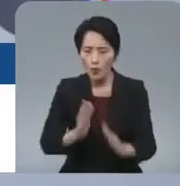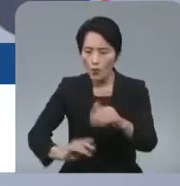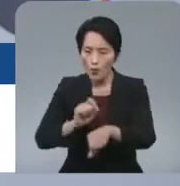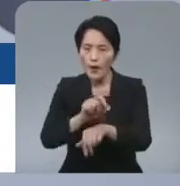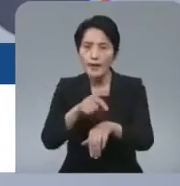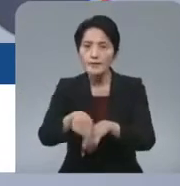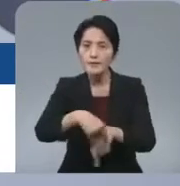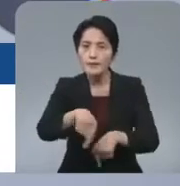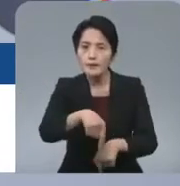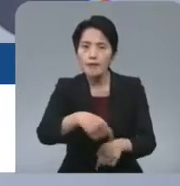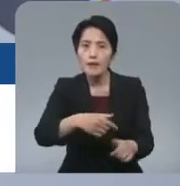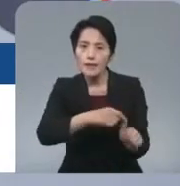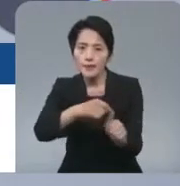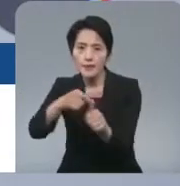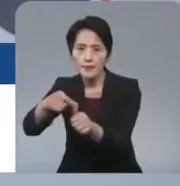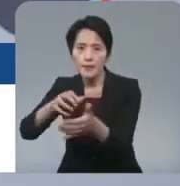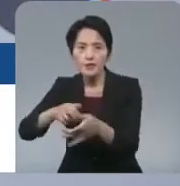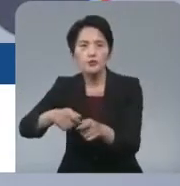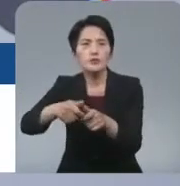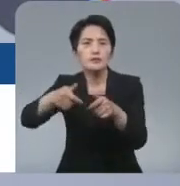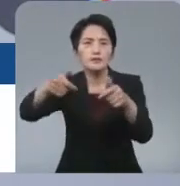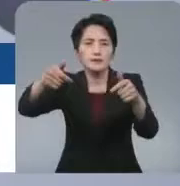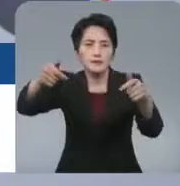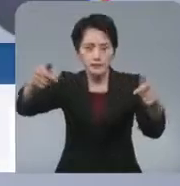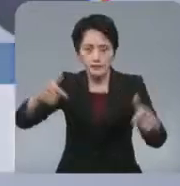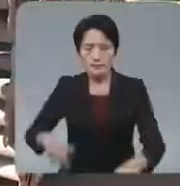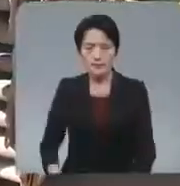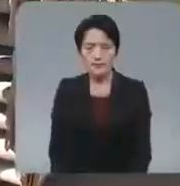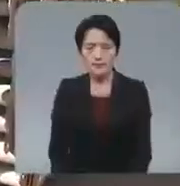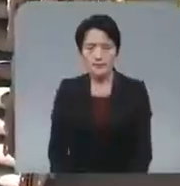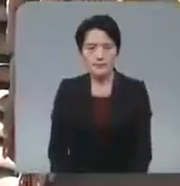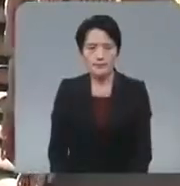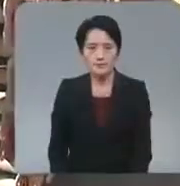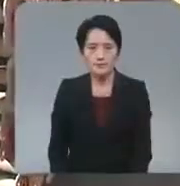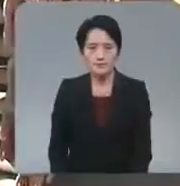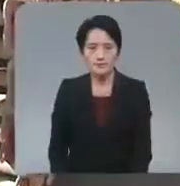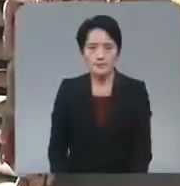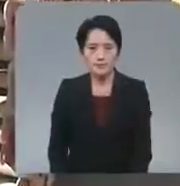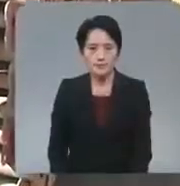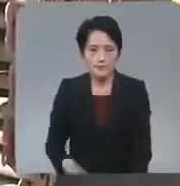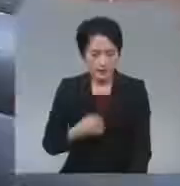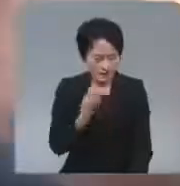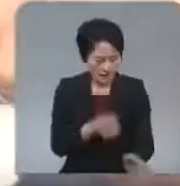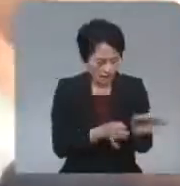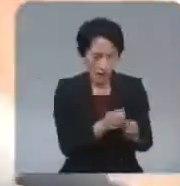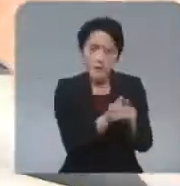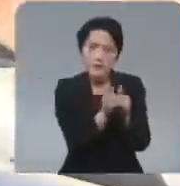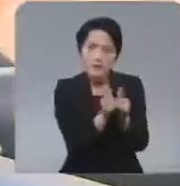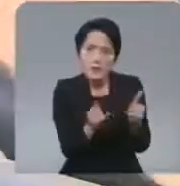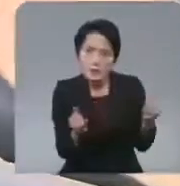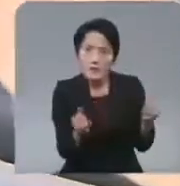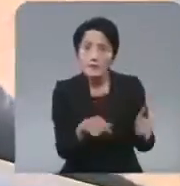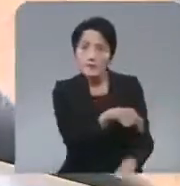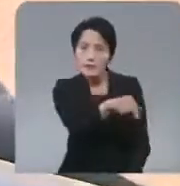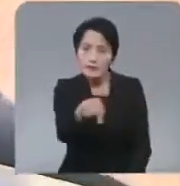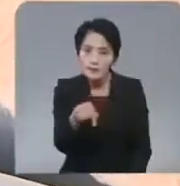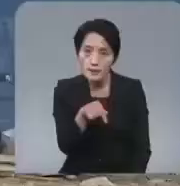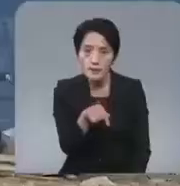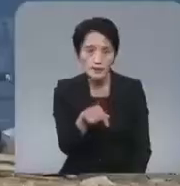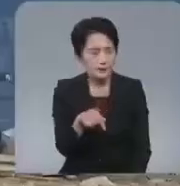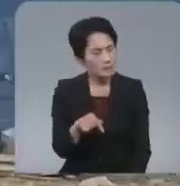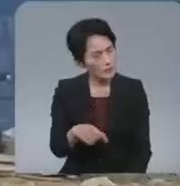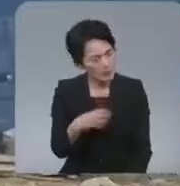vaccination en revanche les ventes en gros et au détail ainsi que les associations et les services à la personne n'en ont perdu